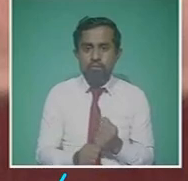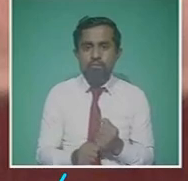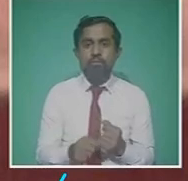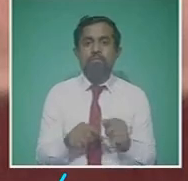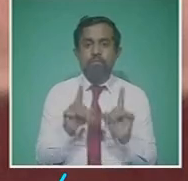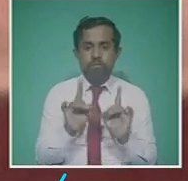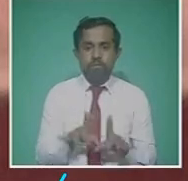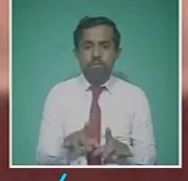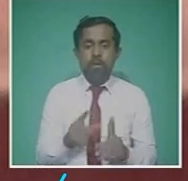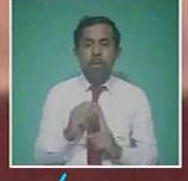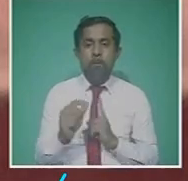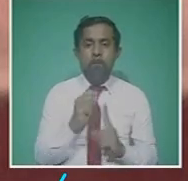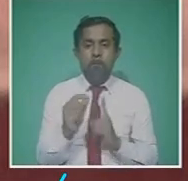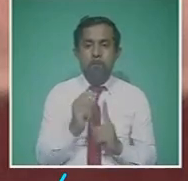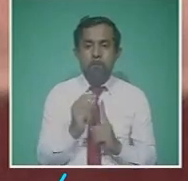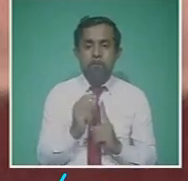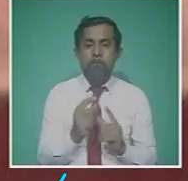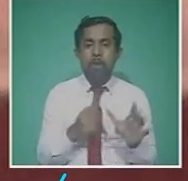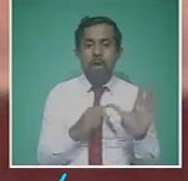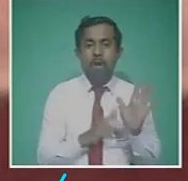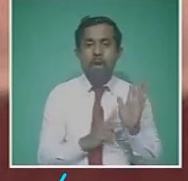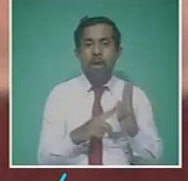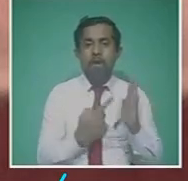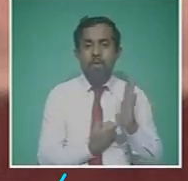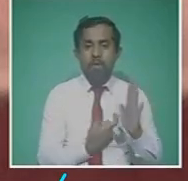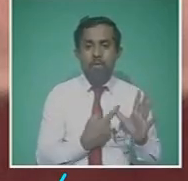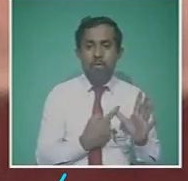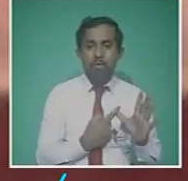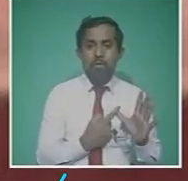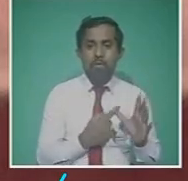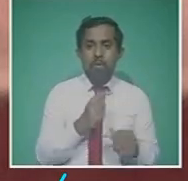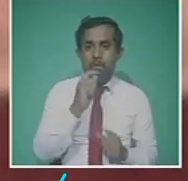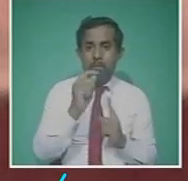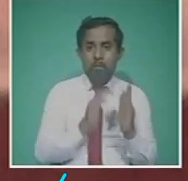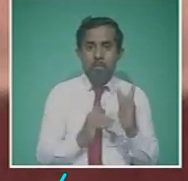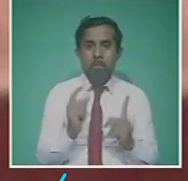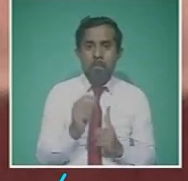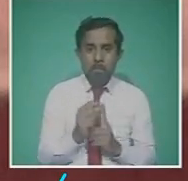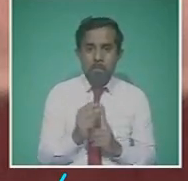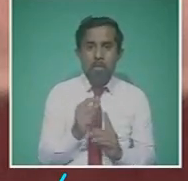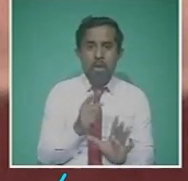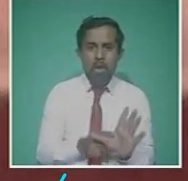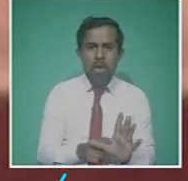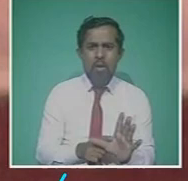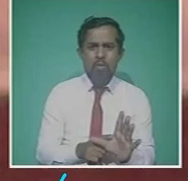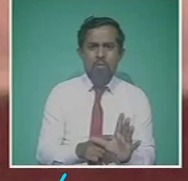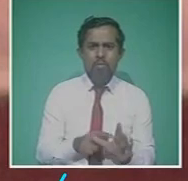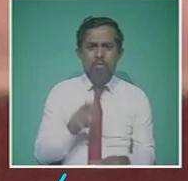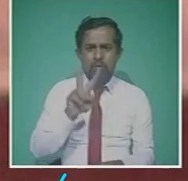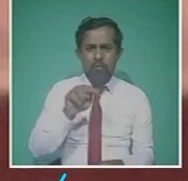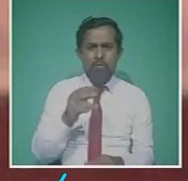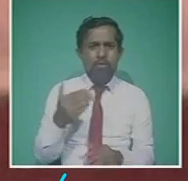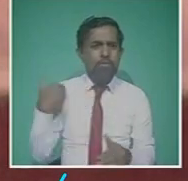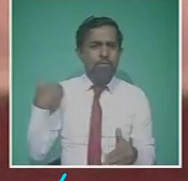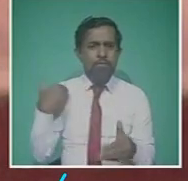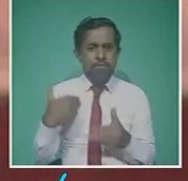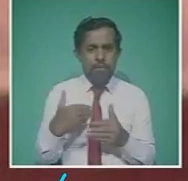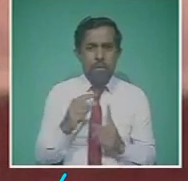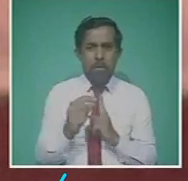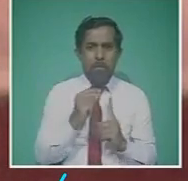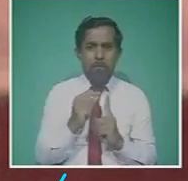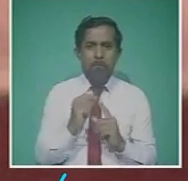vidihatat me parlimentuwe Anura Kumara Disanayaka Mantri itu mat manghitane aurudu wisakat wedi parlimen